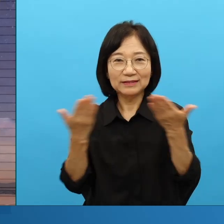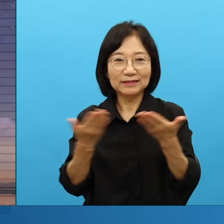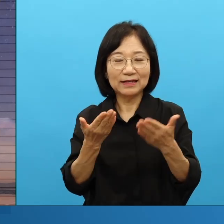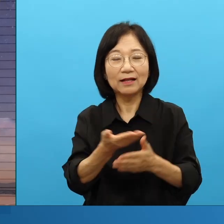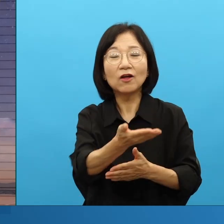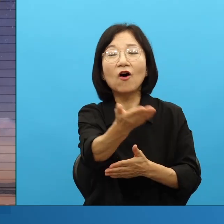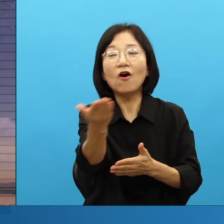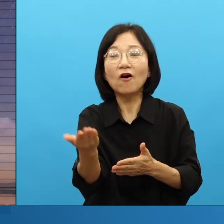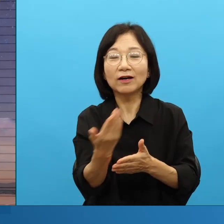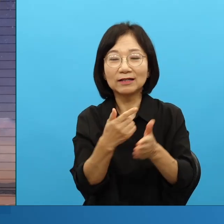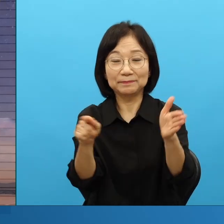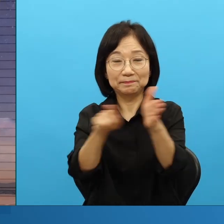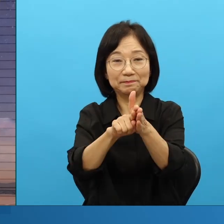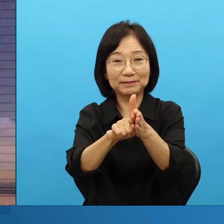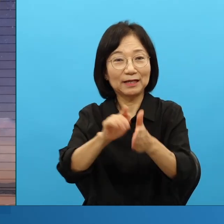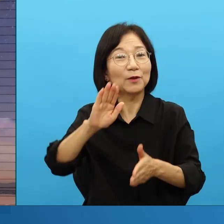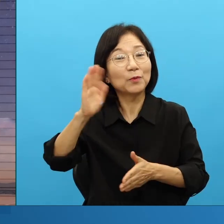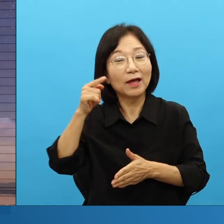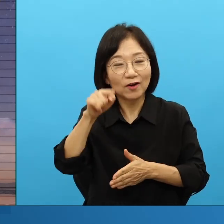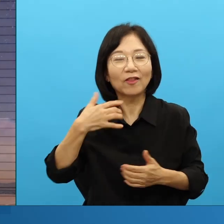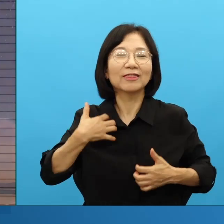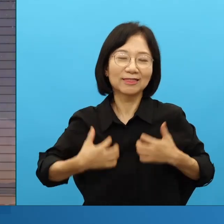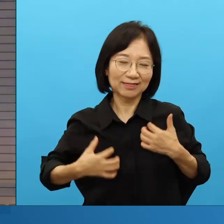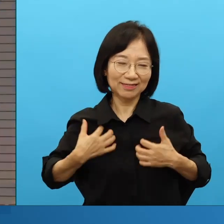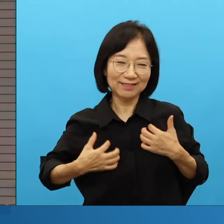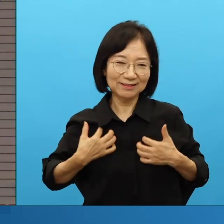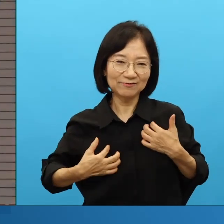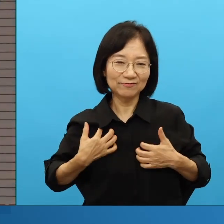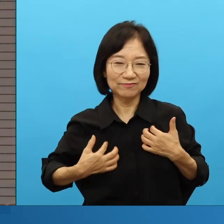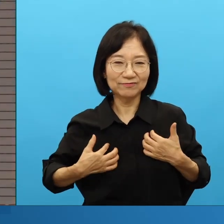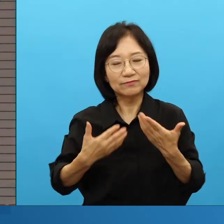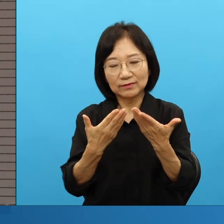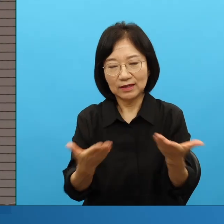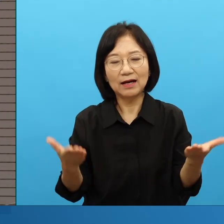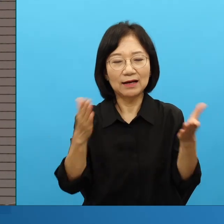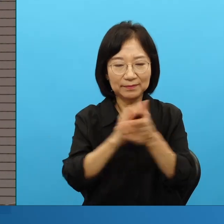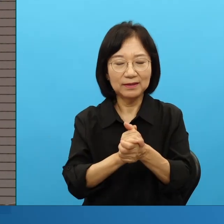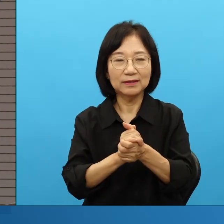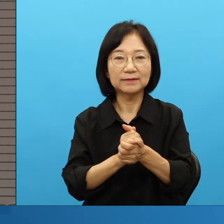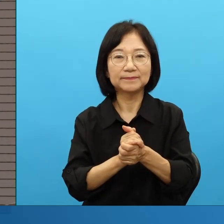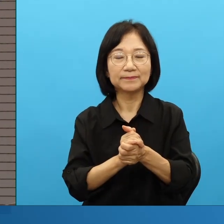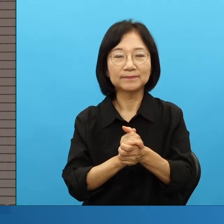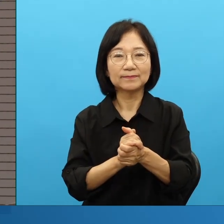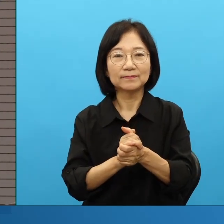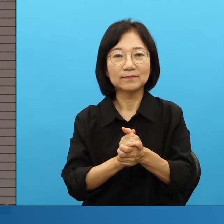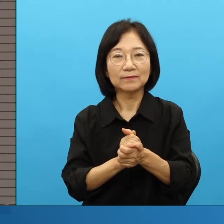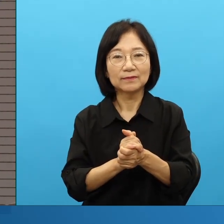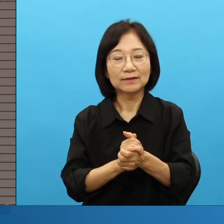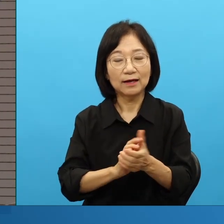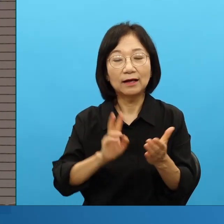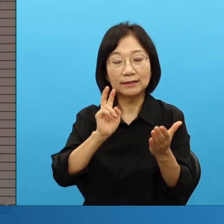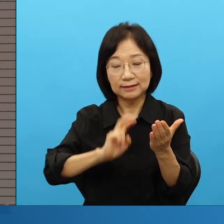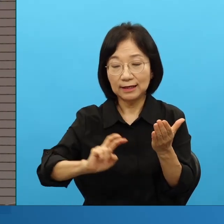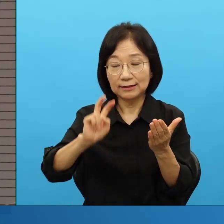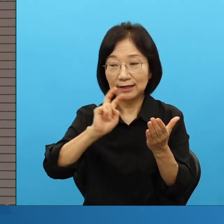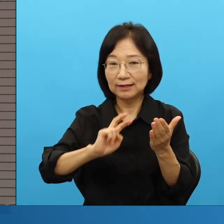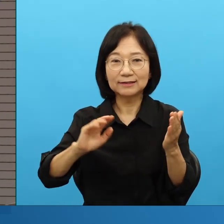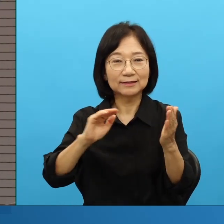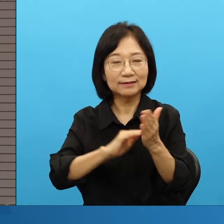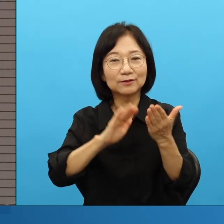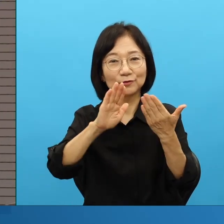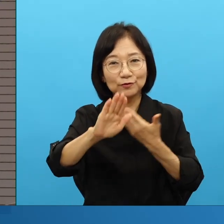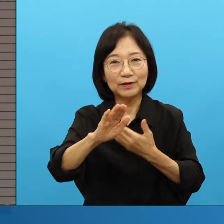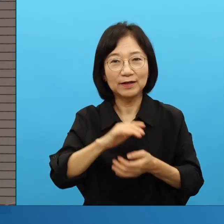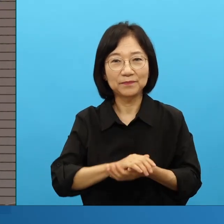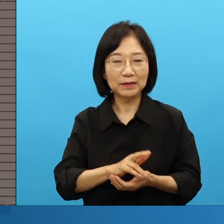너희를 신뢰하게 된 것을 기뻐하노라. 아멘. 원네스 찬양대 찬양 후에 두